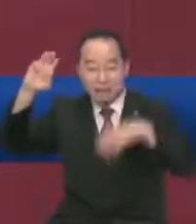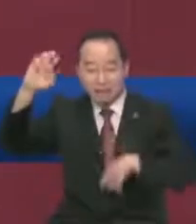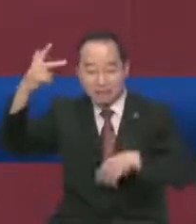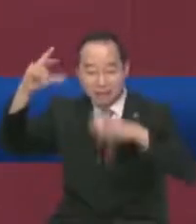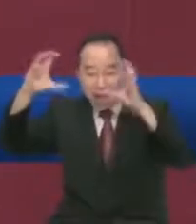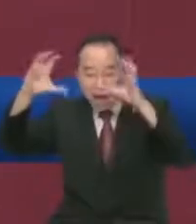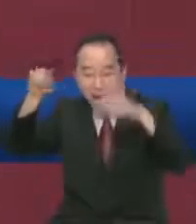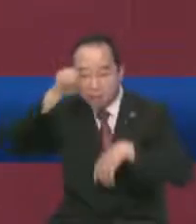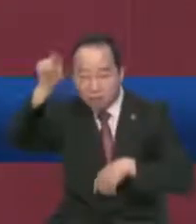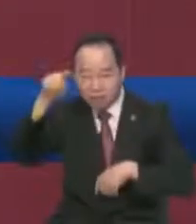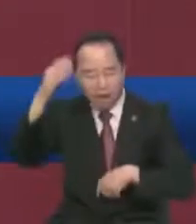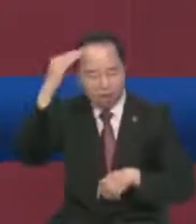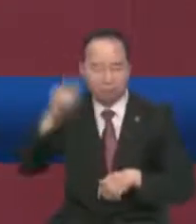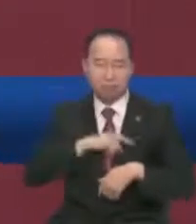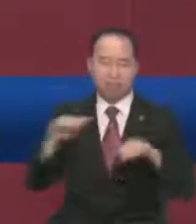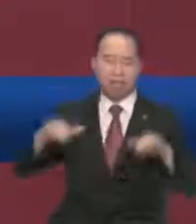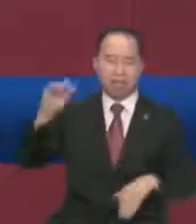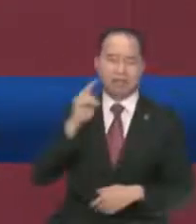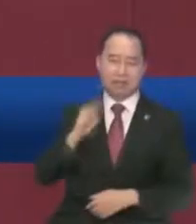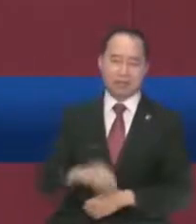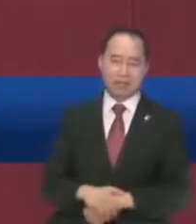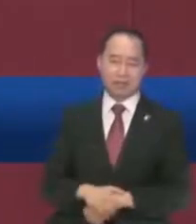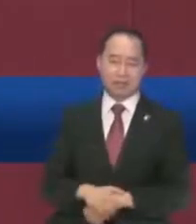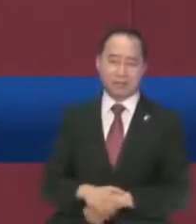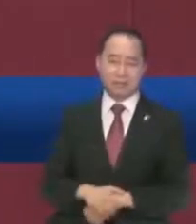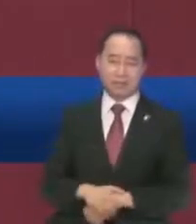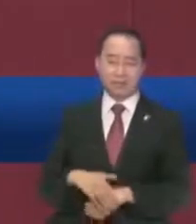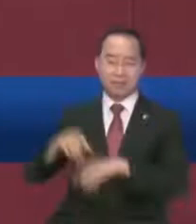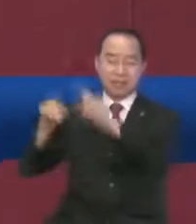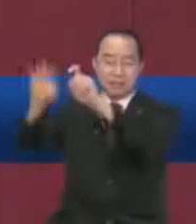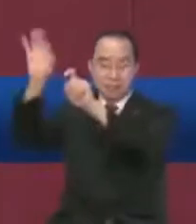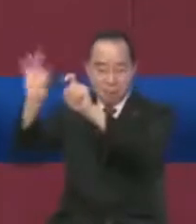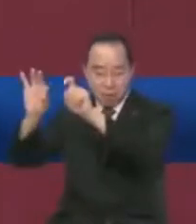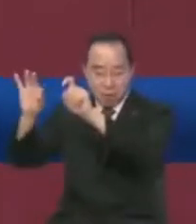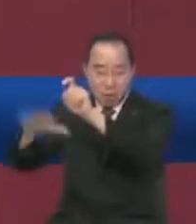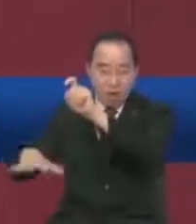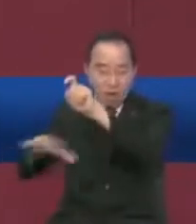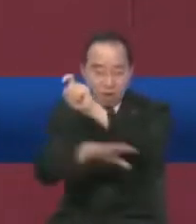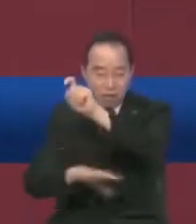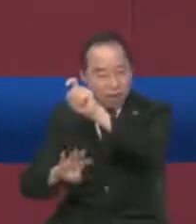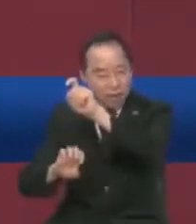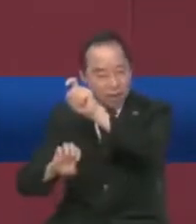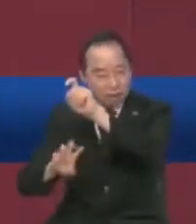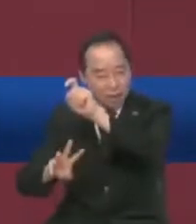상위 10%가 전체 소득의 43.3%를 차지합니다.